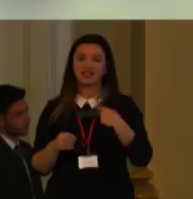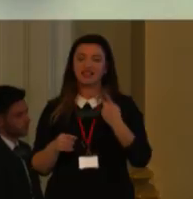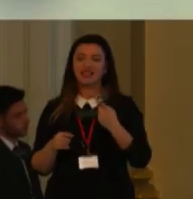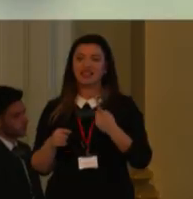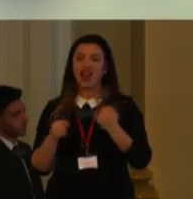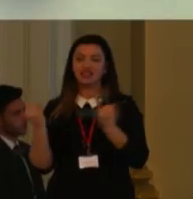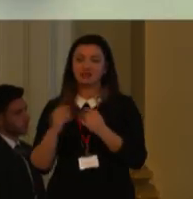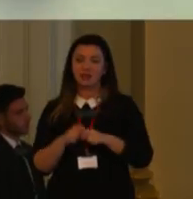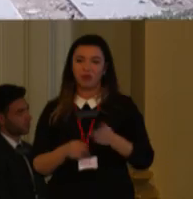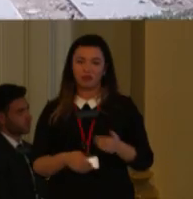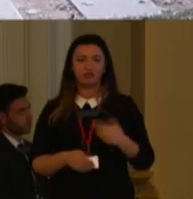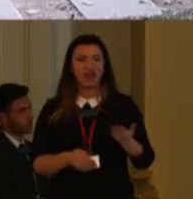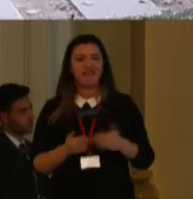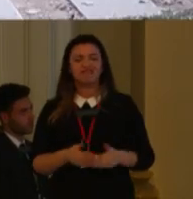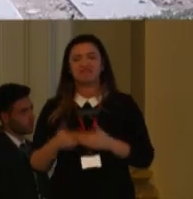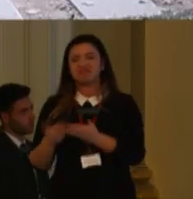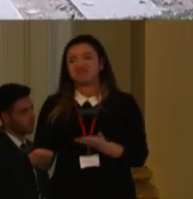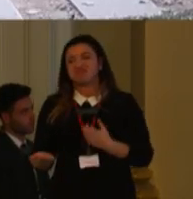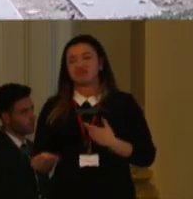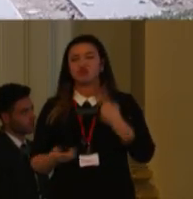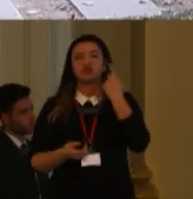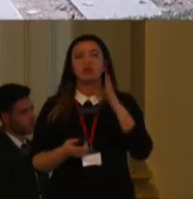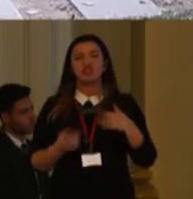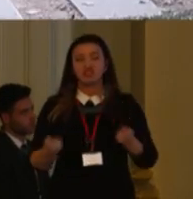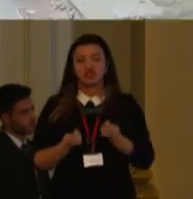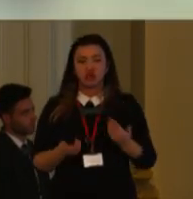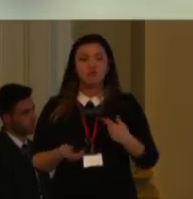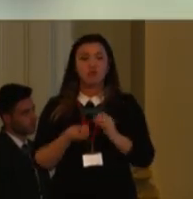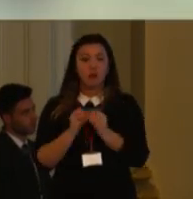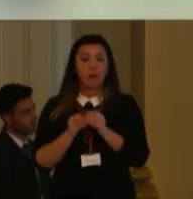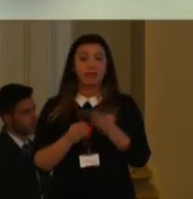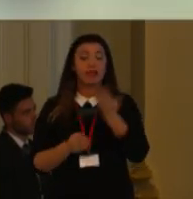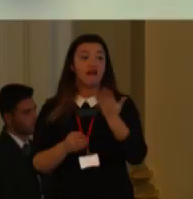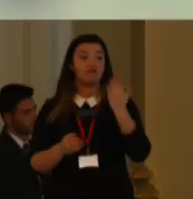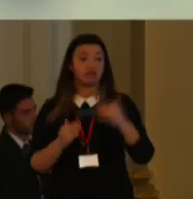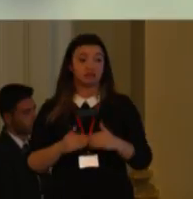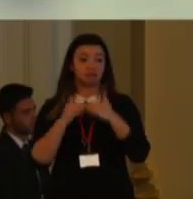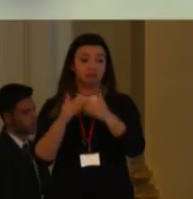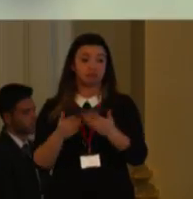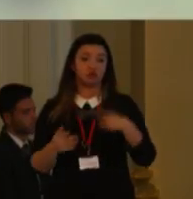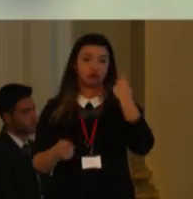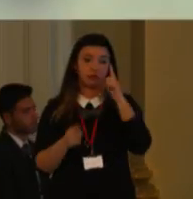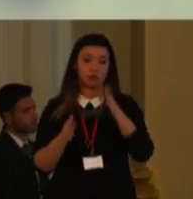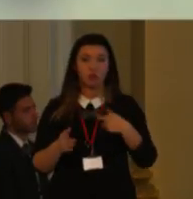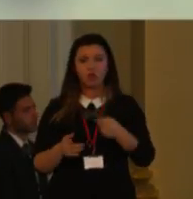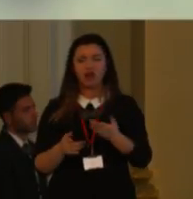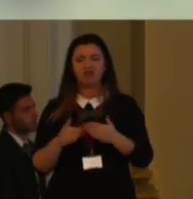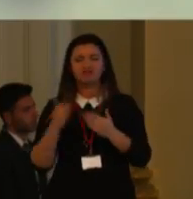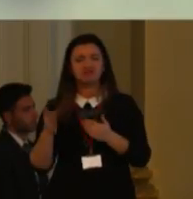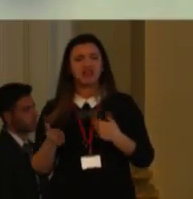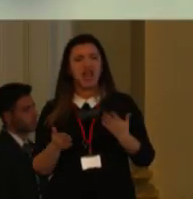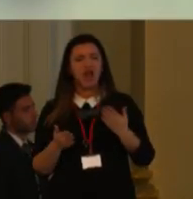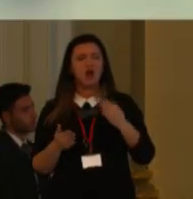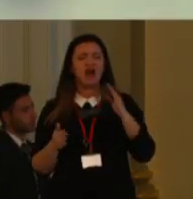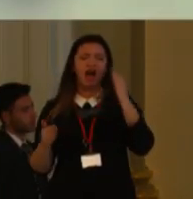da gündeme getirmemeye çalışıyoruz. Yani sorunları daha çok öne çıkarmaktansa daha uzlaşıyı öne çıkarmak daha sağlıklı